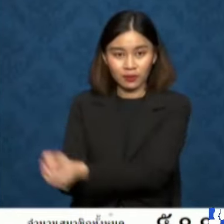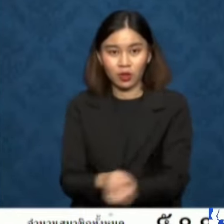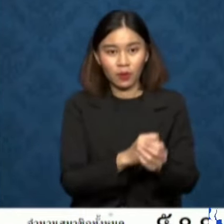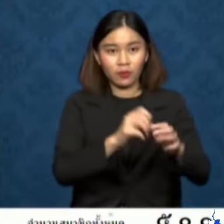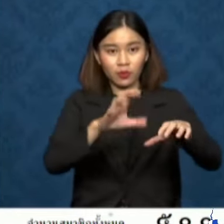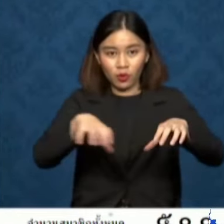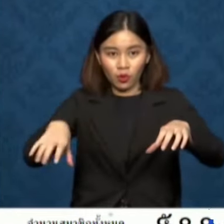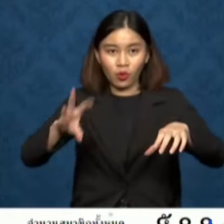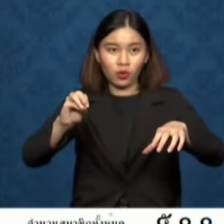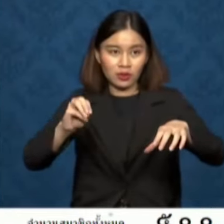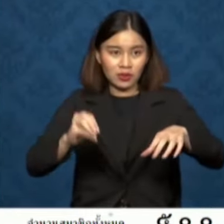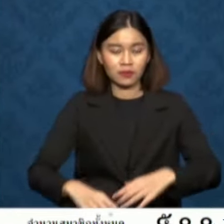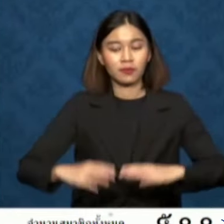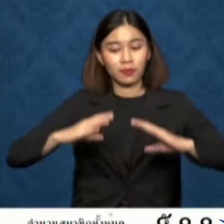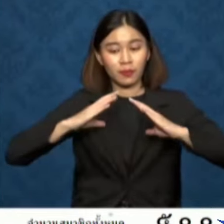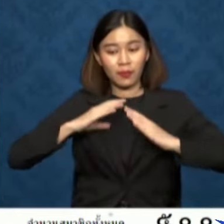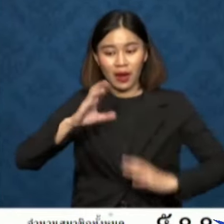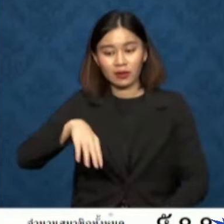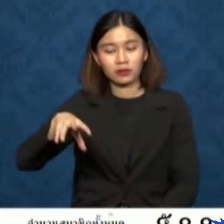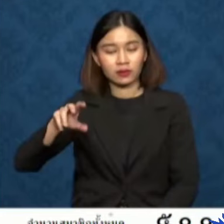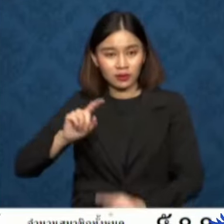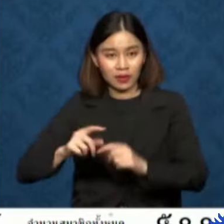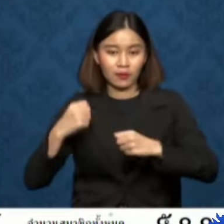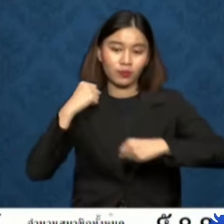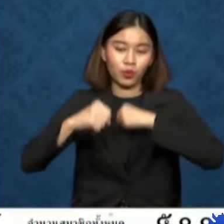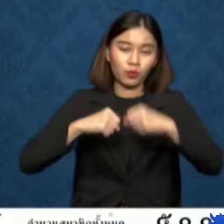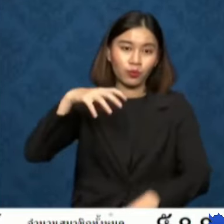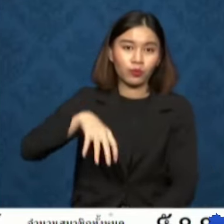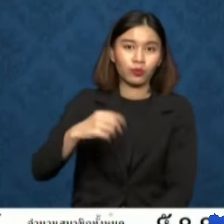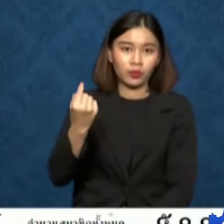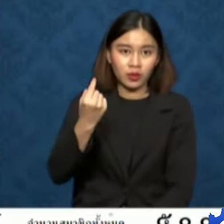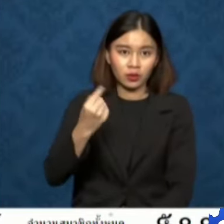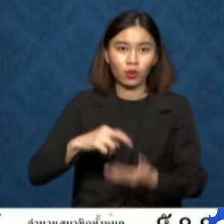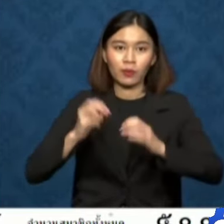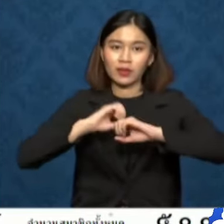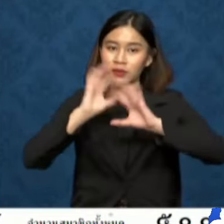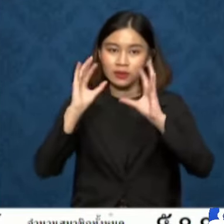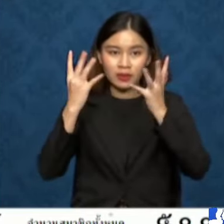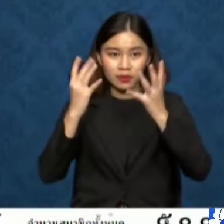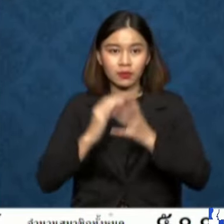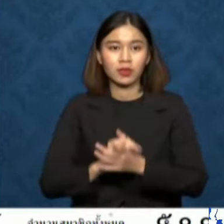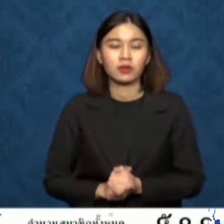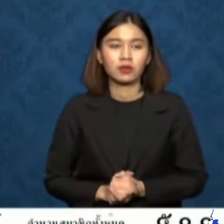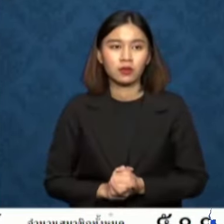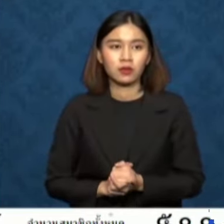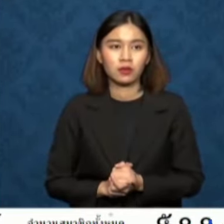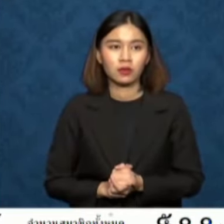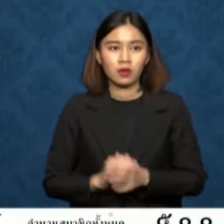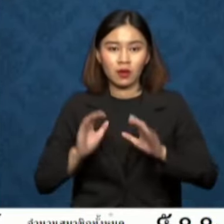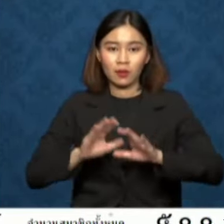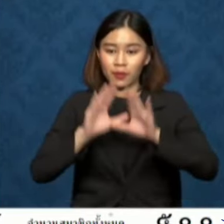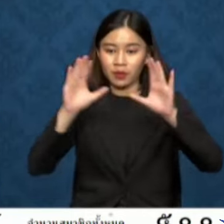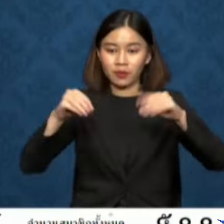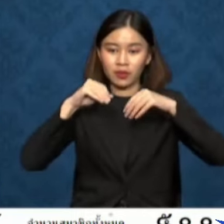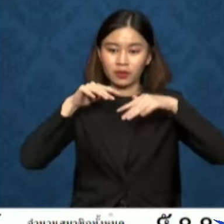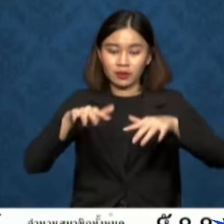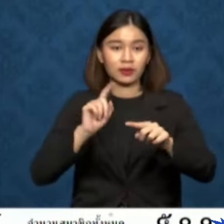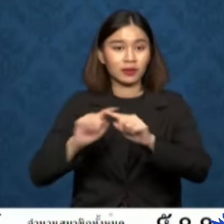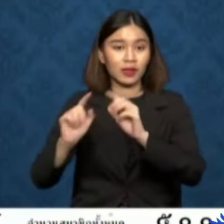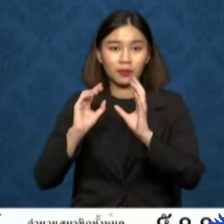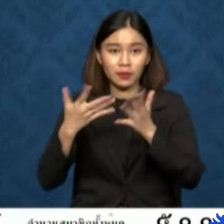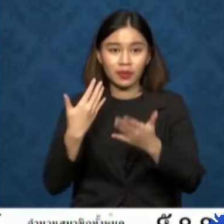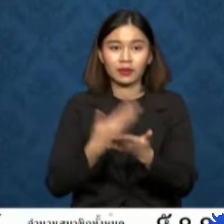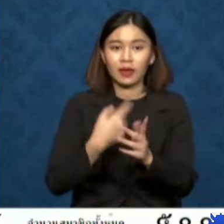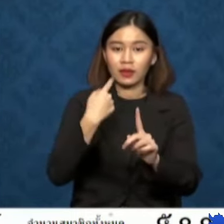สถานพรรตากอากาศ 10แห่งสนามมวยอีก 1แห่งโดยขาดความโปร่งใสไม่มีการเปิดเผยว่ามีการจ่ายค่า